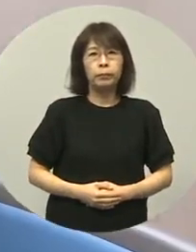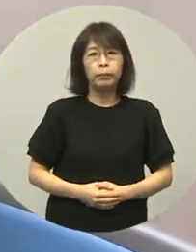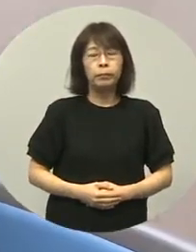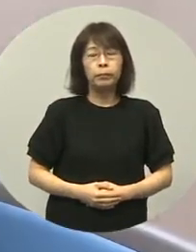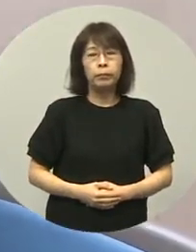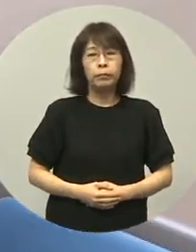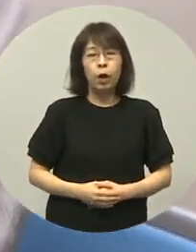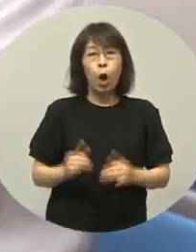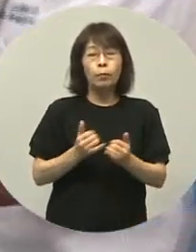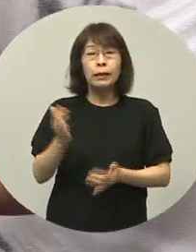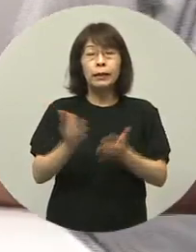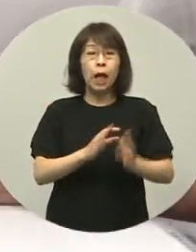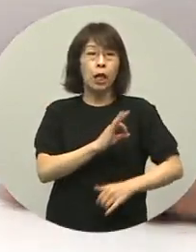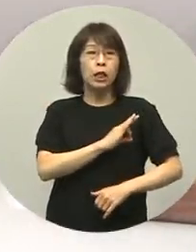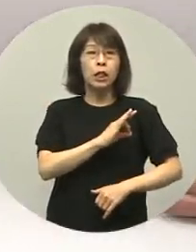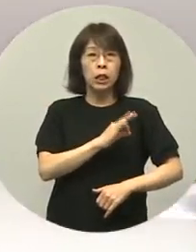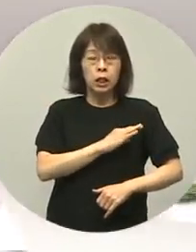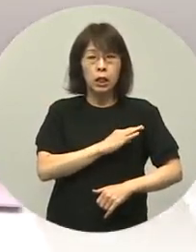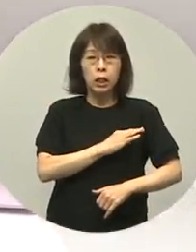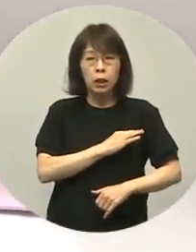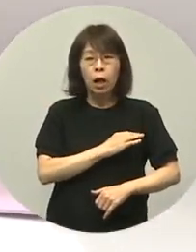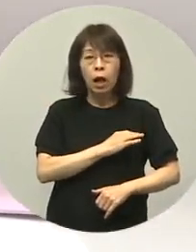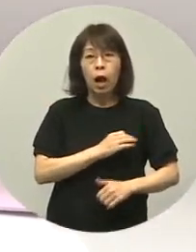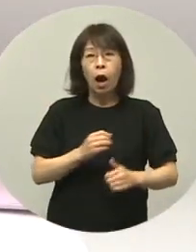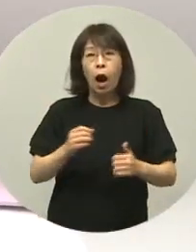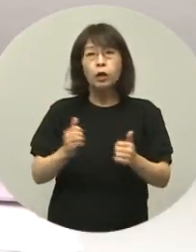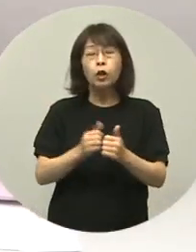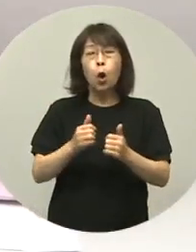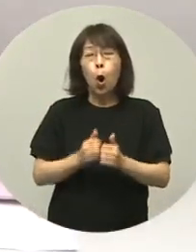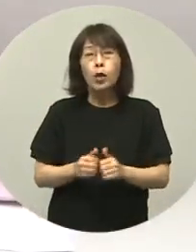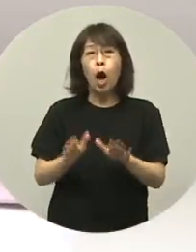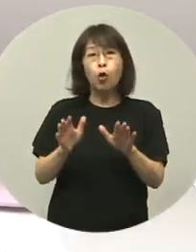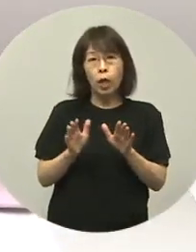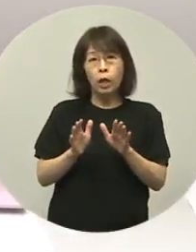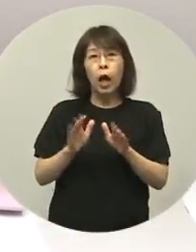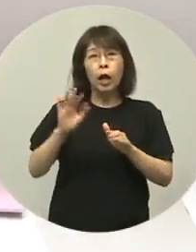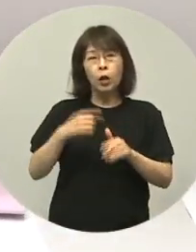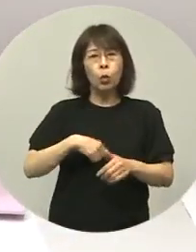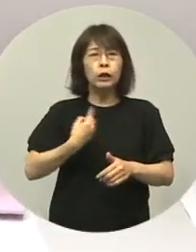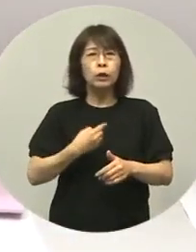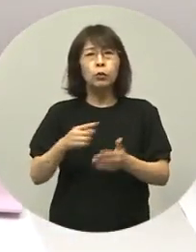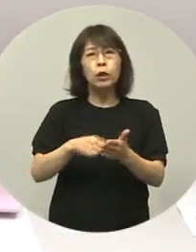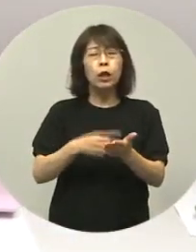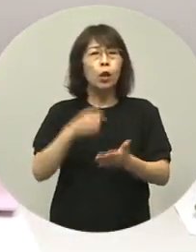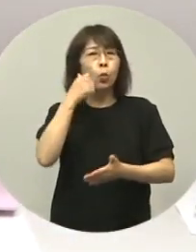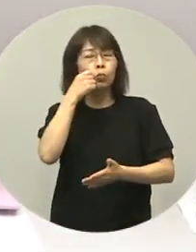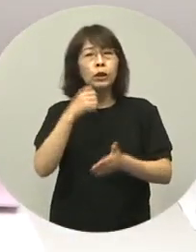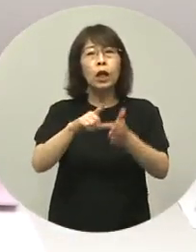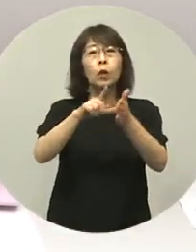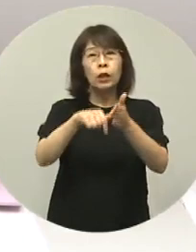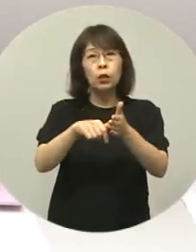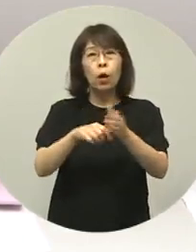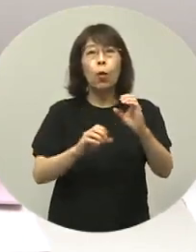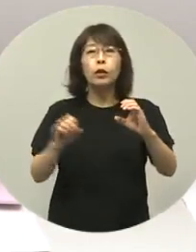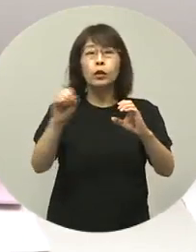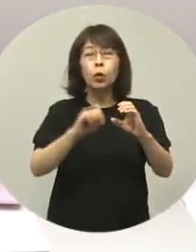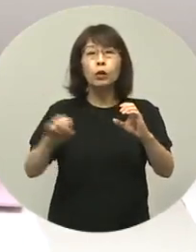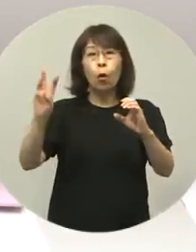民生委員の方は相談を受けたことで対応しきれないことをコミュニティソーシャルワーカーに相談します